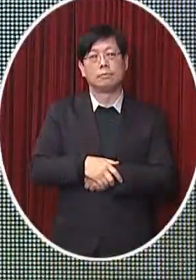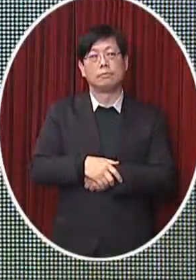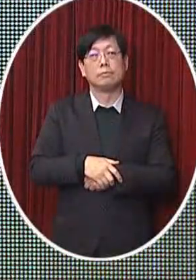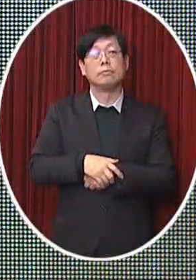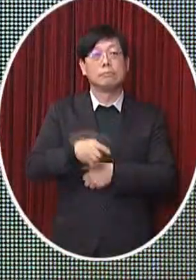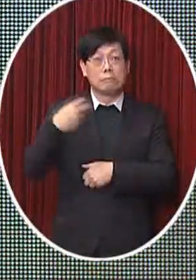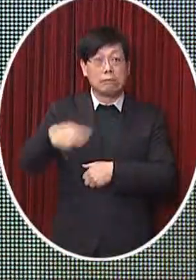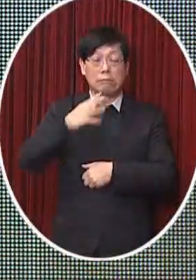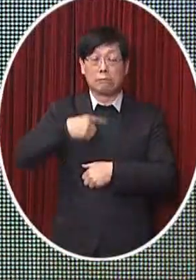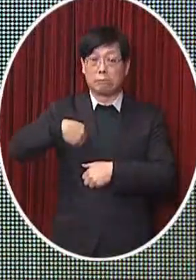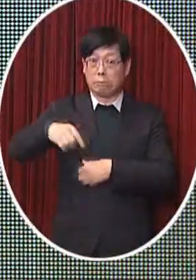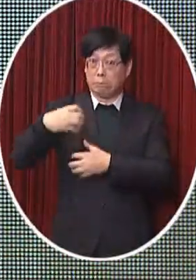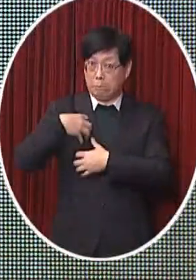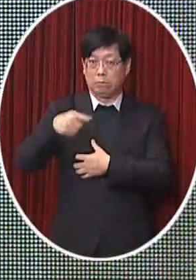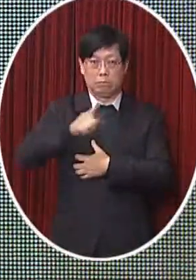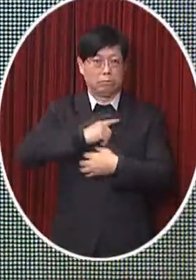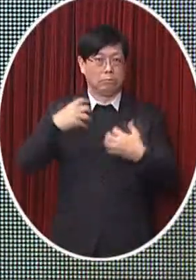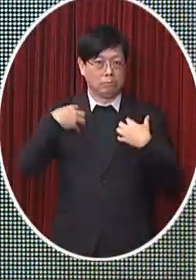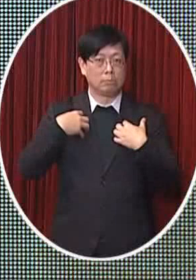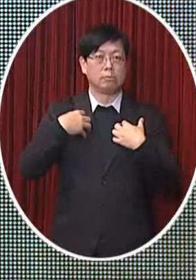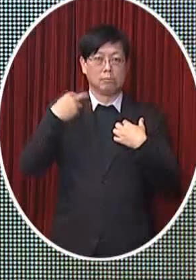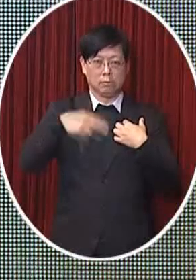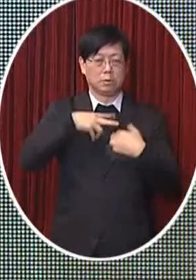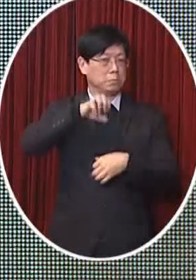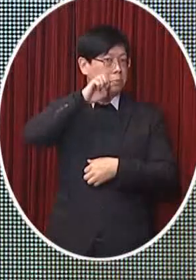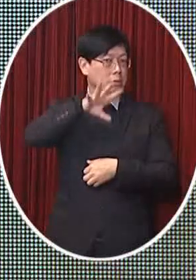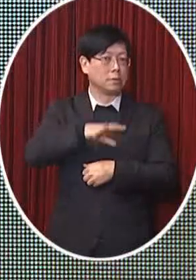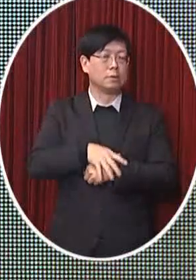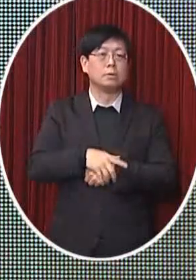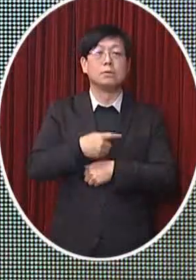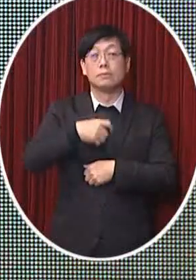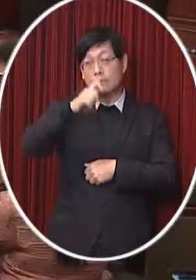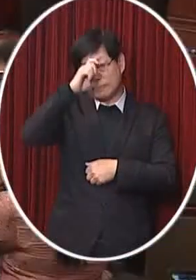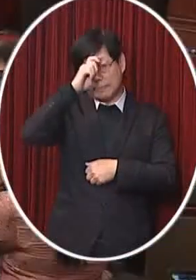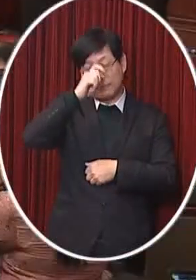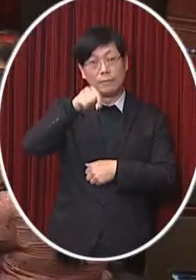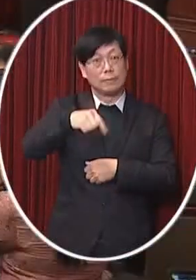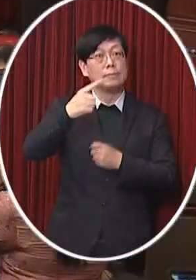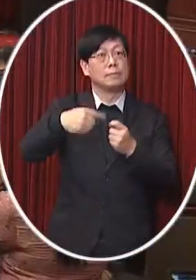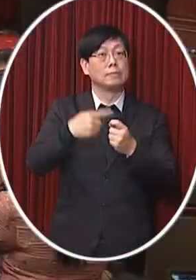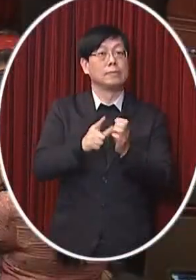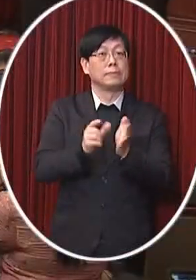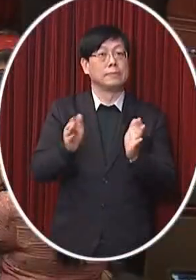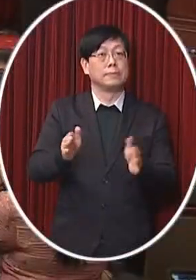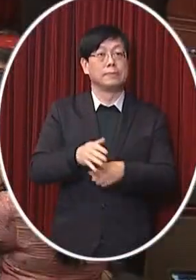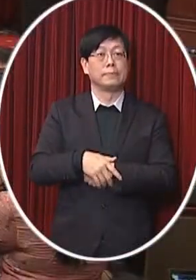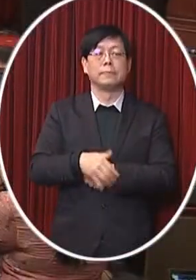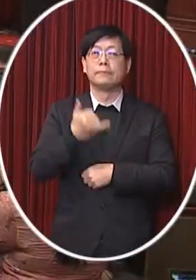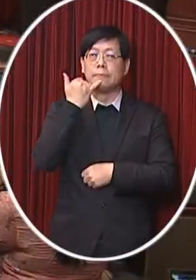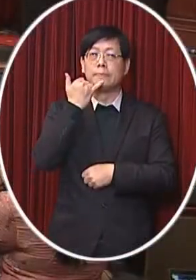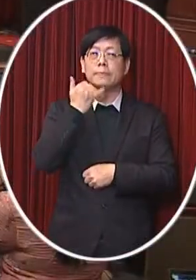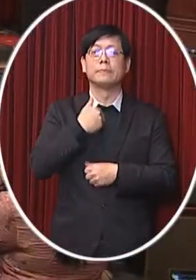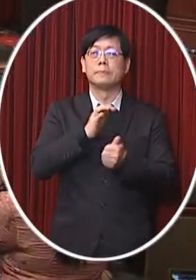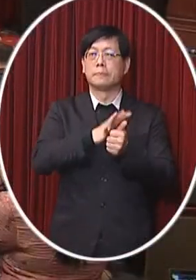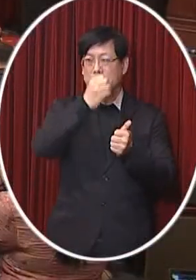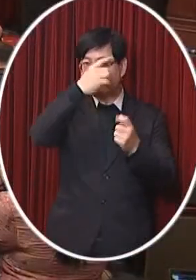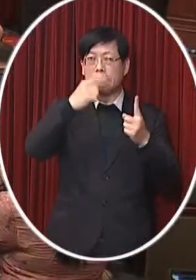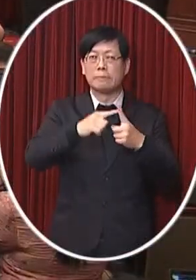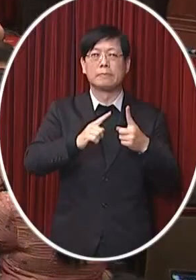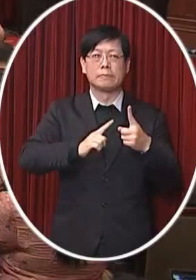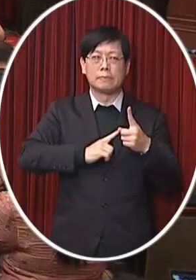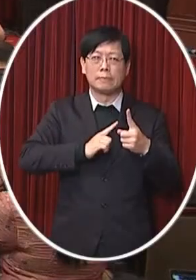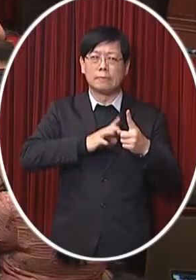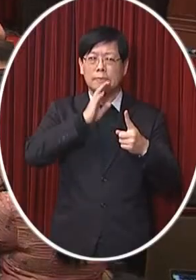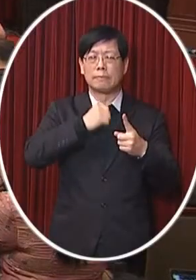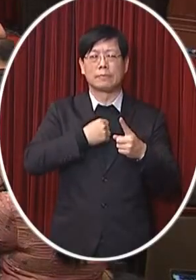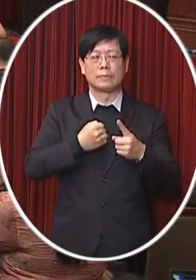役男履行义务固然是责任，也是荣耀。我们希望这一年的时间可以让年轻人的职涯的一